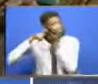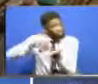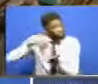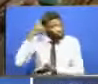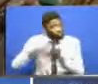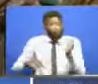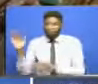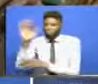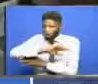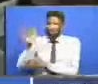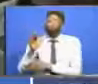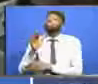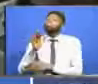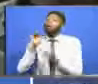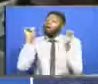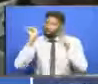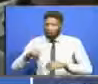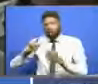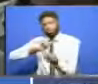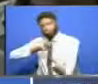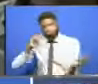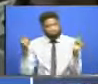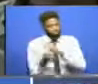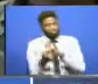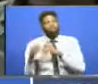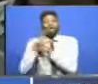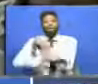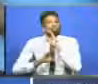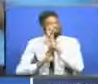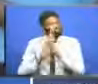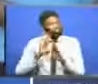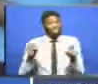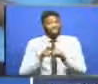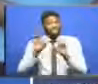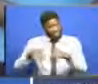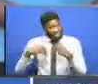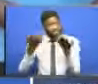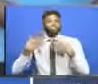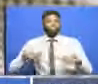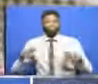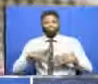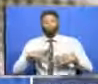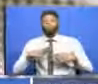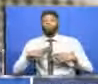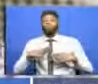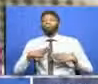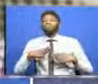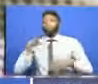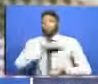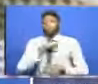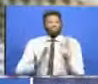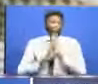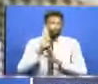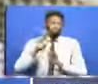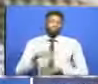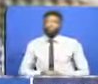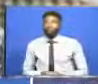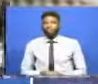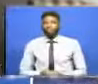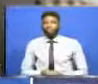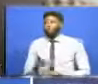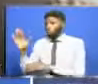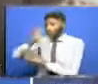has a potential to revolutionize the country and offer people their share of development. Kama maybe Wiper itakuwa inasema inaweza